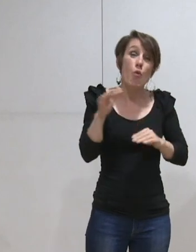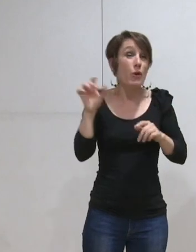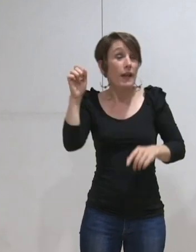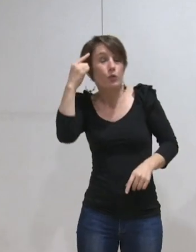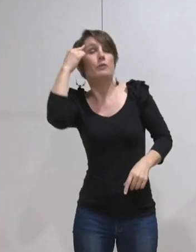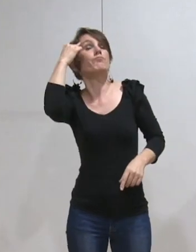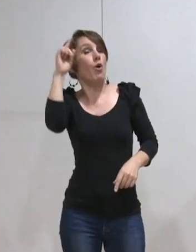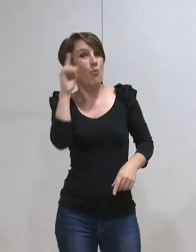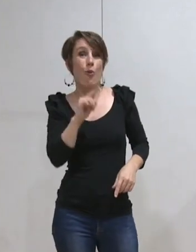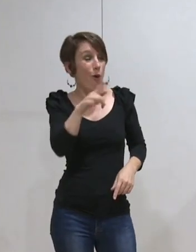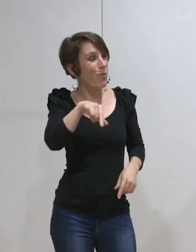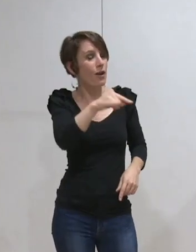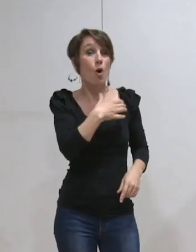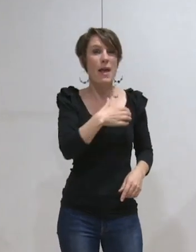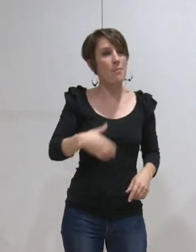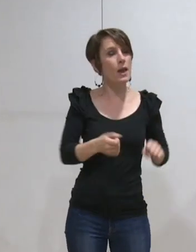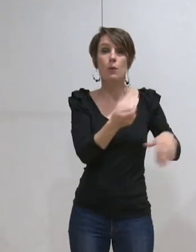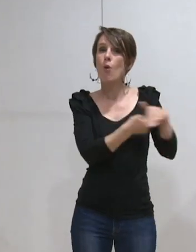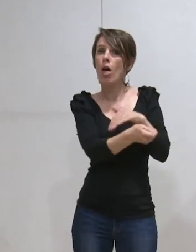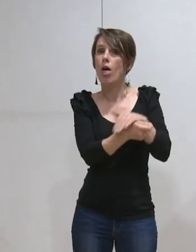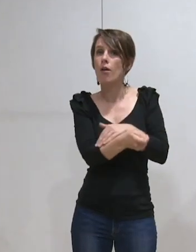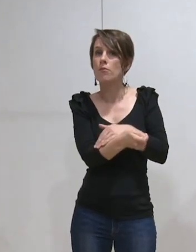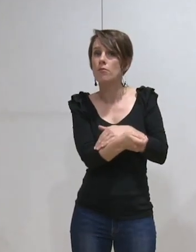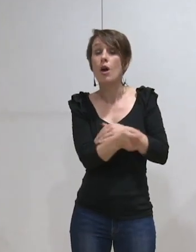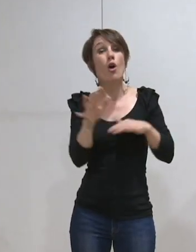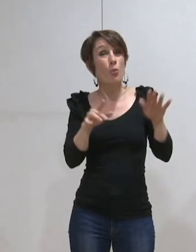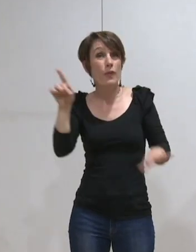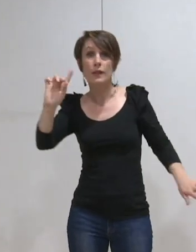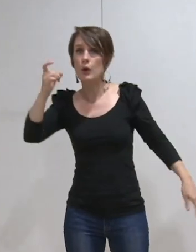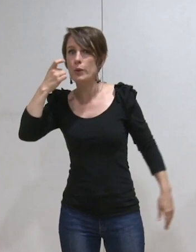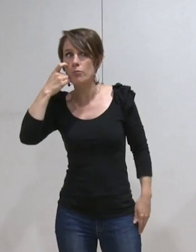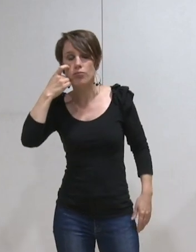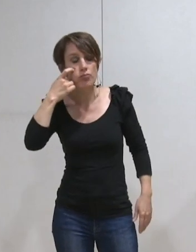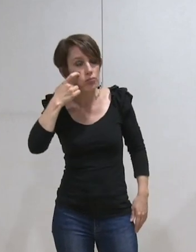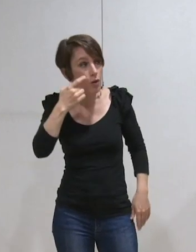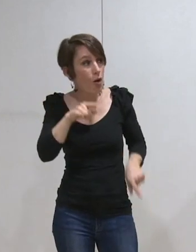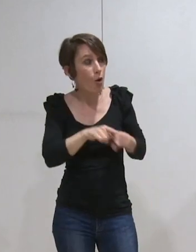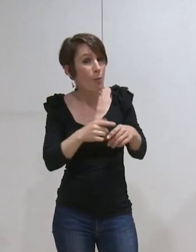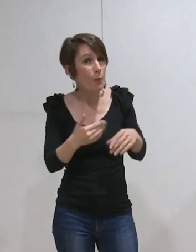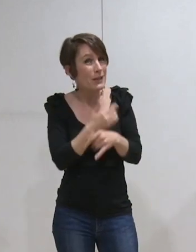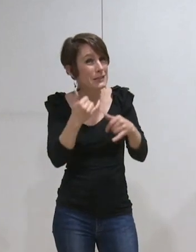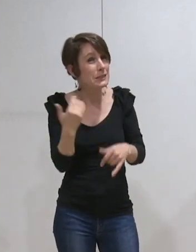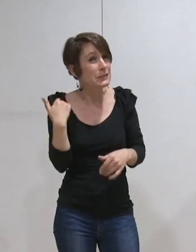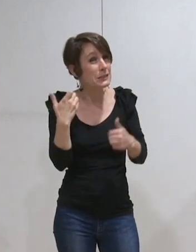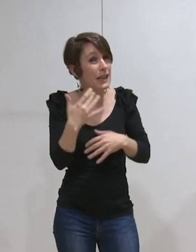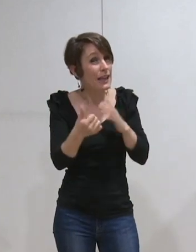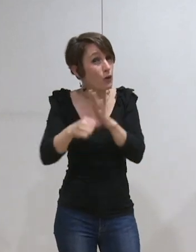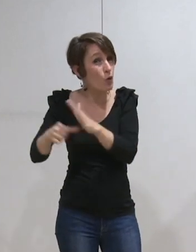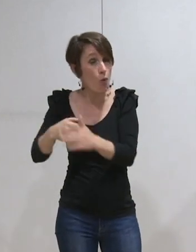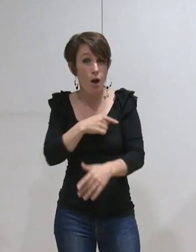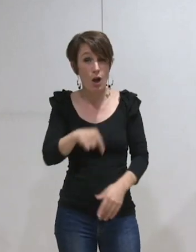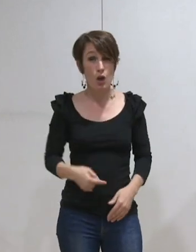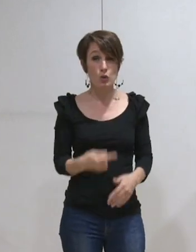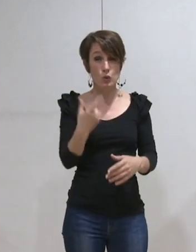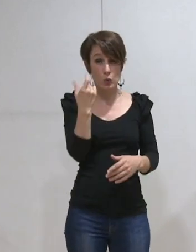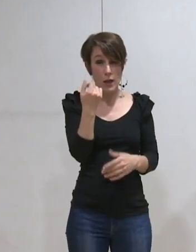peut-être qui est arrivé à ses oreilles ce que nous avons fait il y a quelques mois à savoir d'avancer 720000 € pour financer un lieu